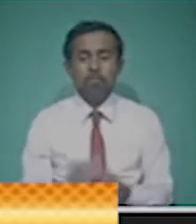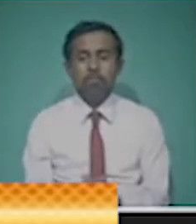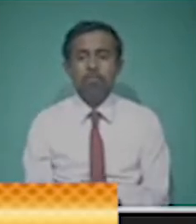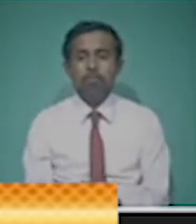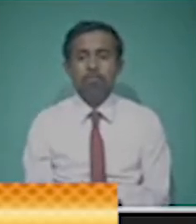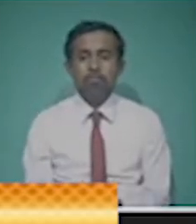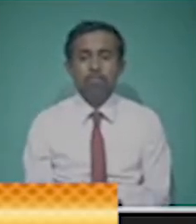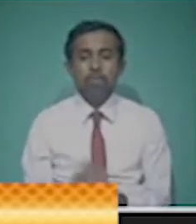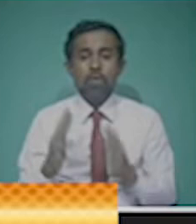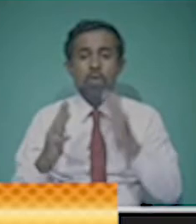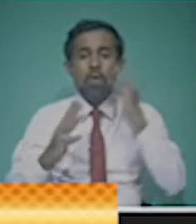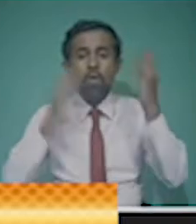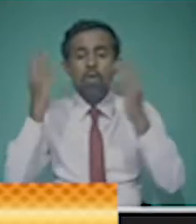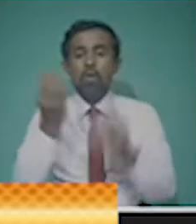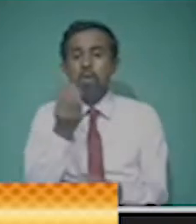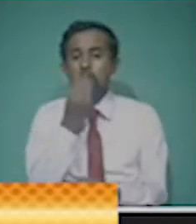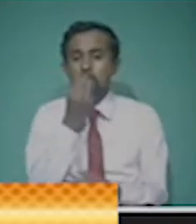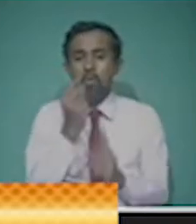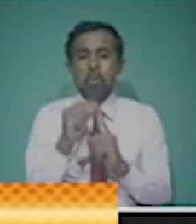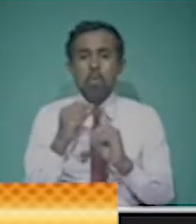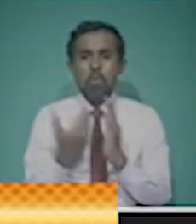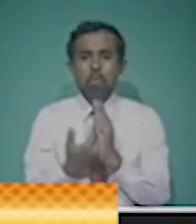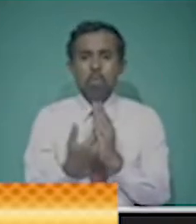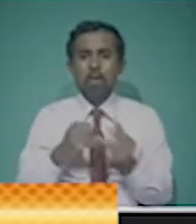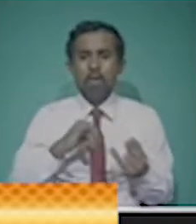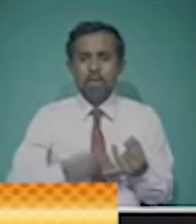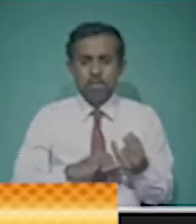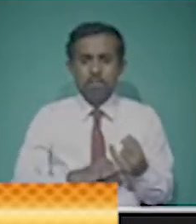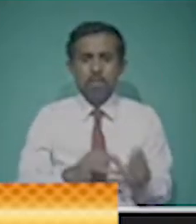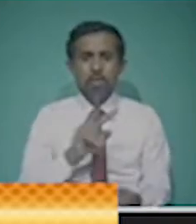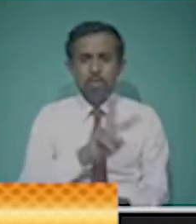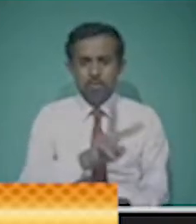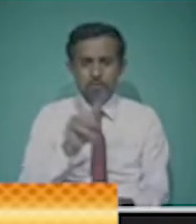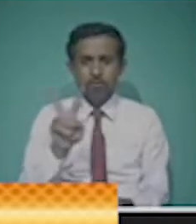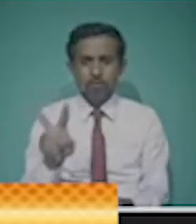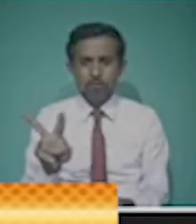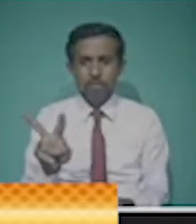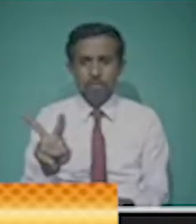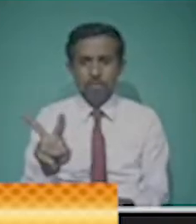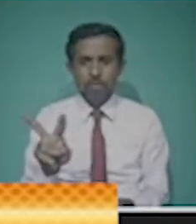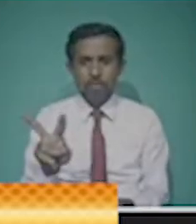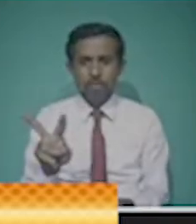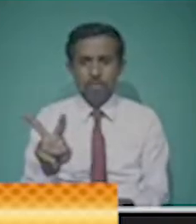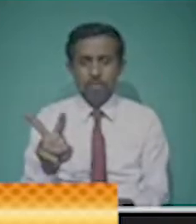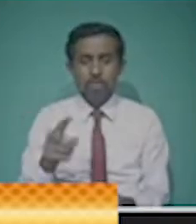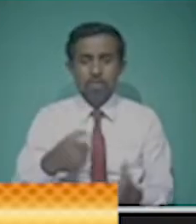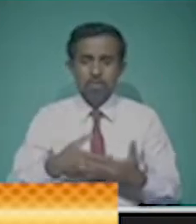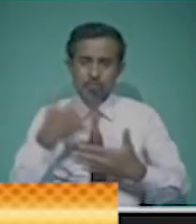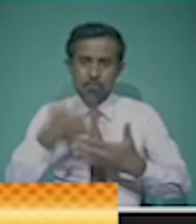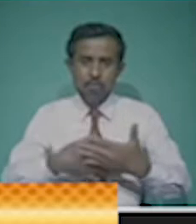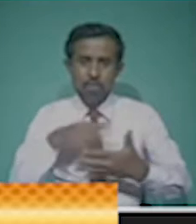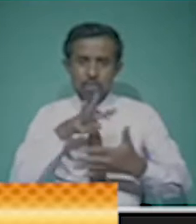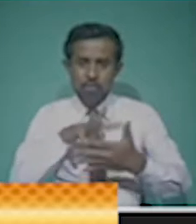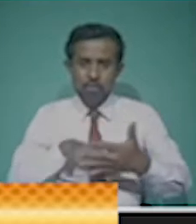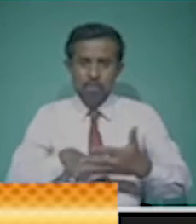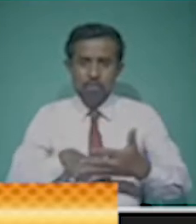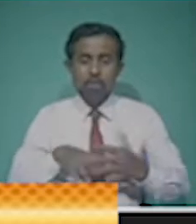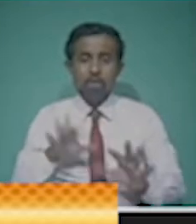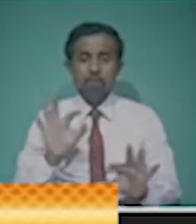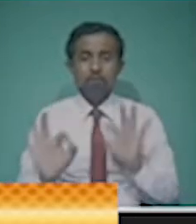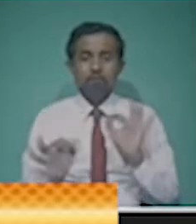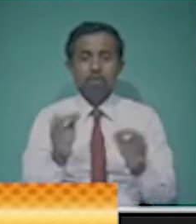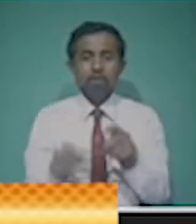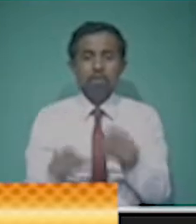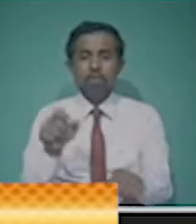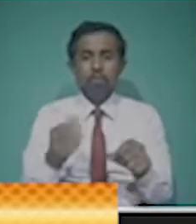திட்டம் செப்டம்பர் 22 அறிக்கையில் கூறப்பட்டுள்ளது. ஆகவே இது ஒரு பாரதூரமான விடயம். நாட்டிலே பொருளாதார பிரச்சனை முகம் கொடுத்து கொண்டிருக்கிறது. இந்த பெருந்தோட்ட